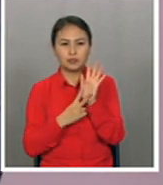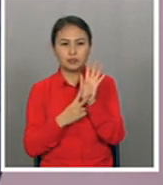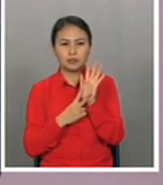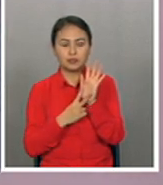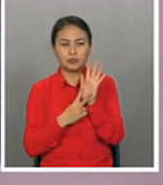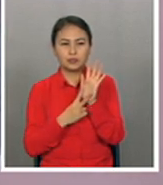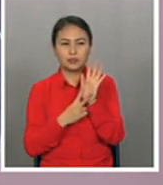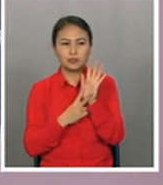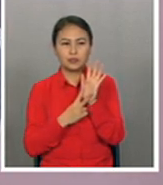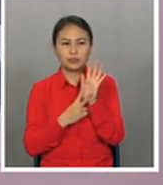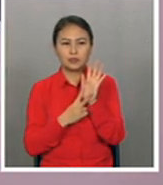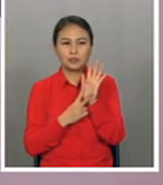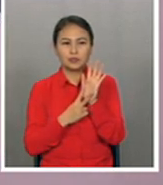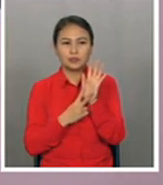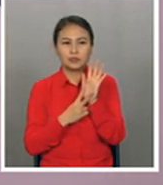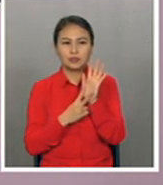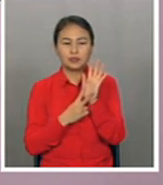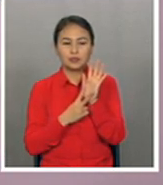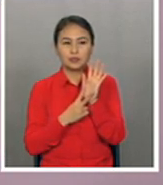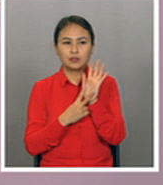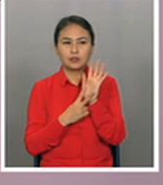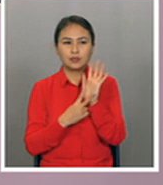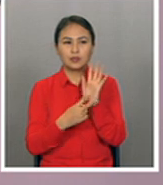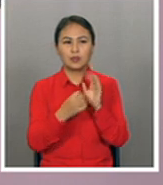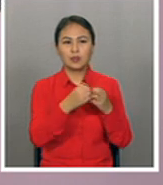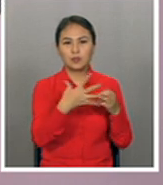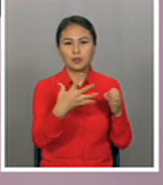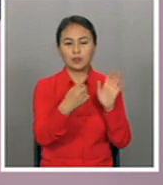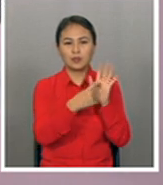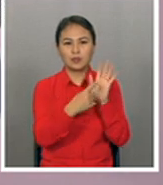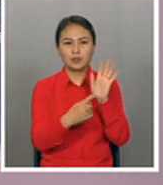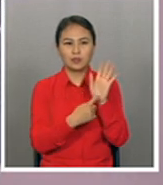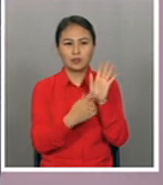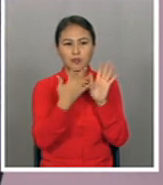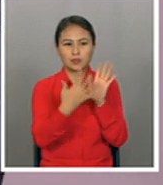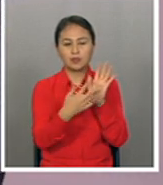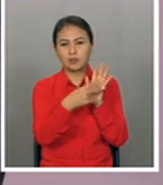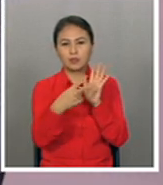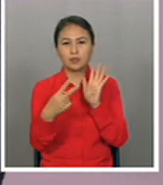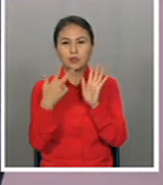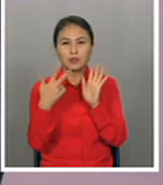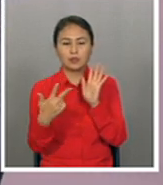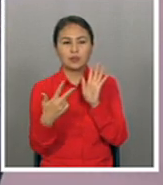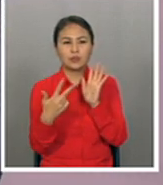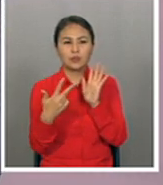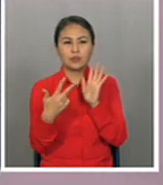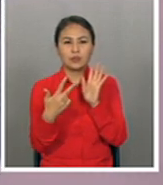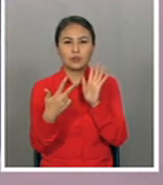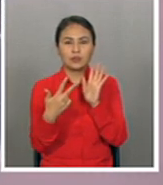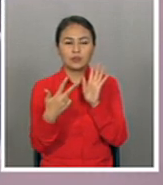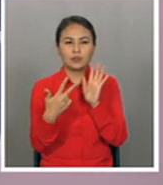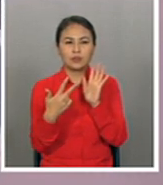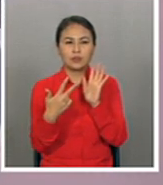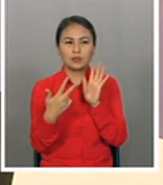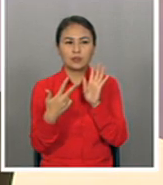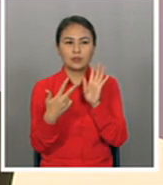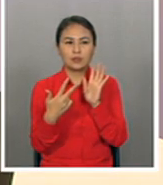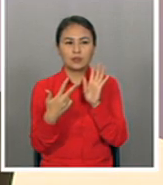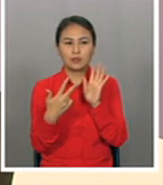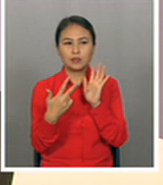мәні 7-ге тең болады. 15 пен 5-тің бөліндісінің мәні 3-ке тең